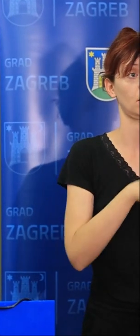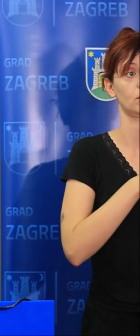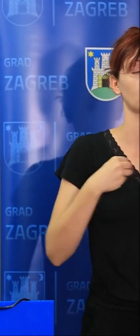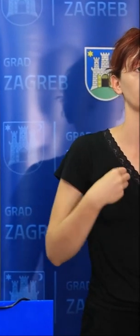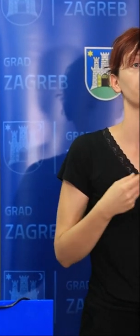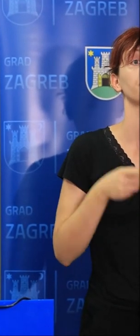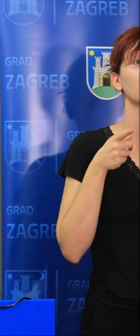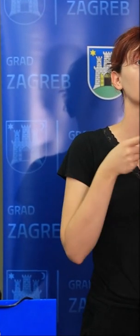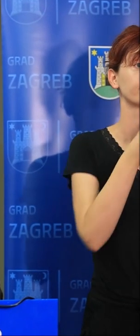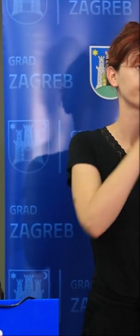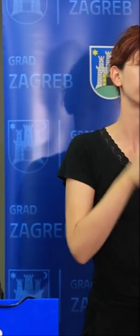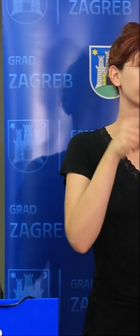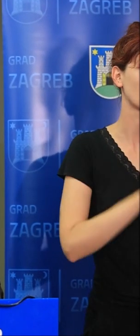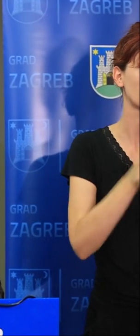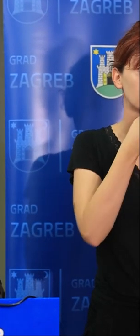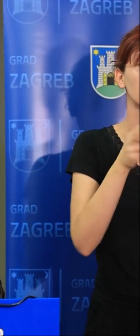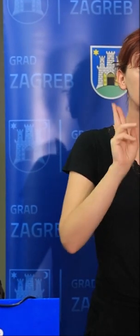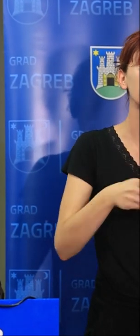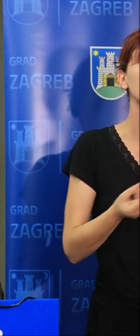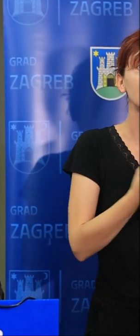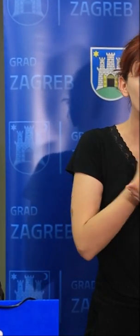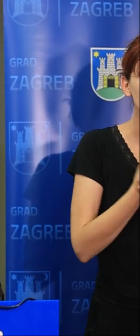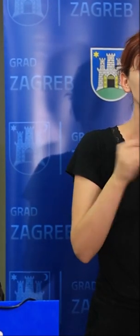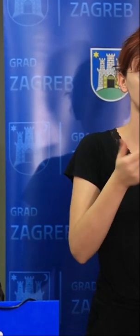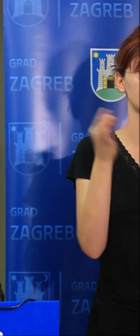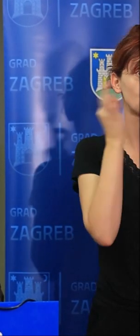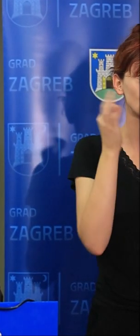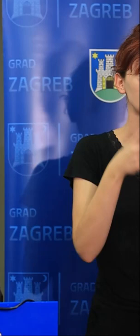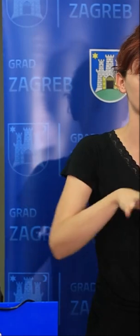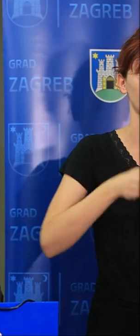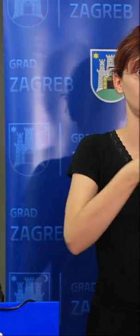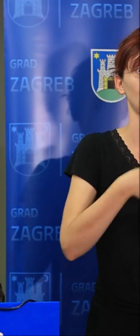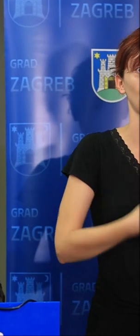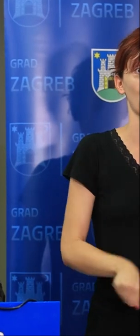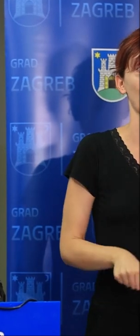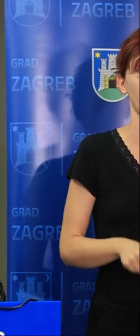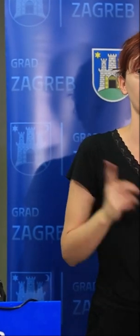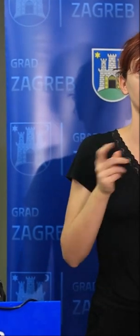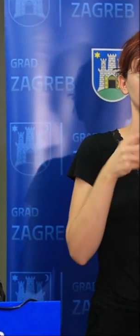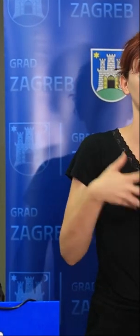informacije, jeste možda se čuli sa vlasnikom tog kluba? Ja da policiram sa vlasnikom kluba.